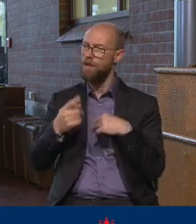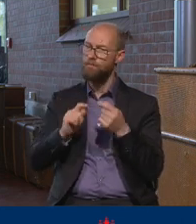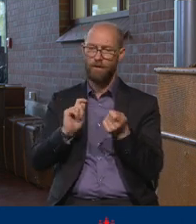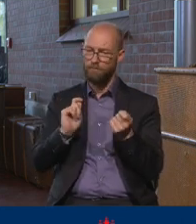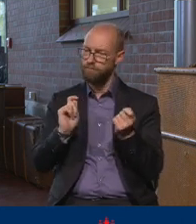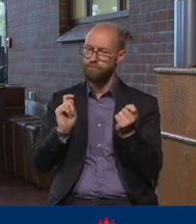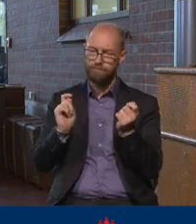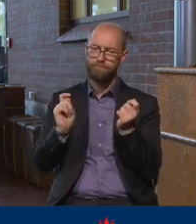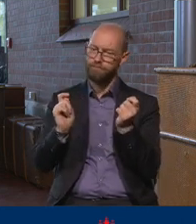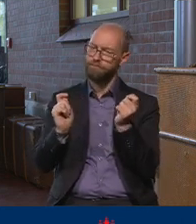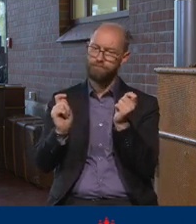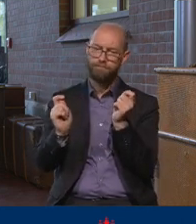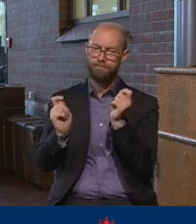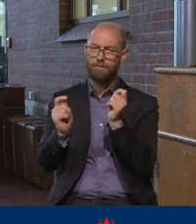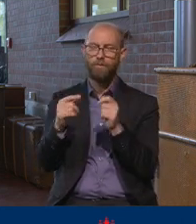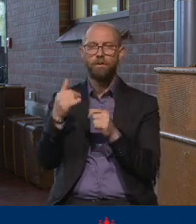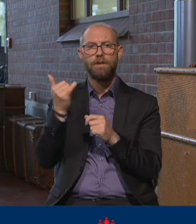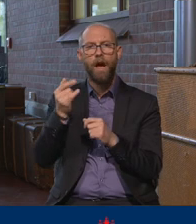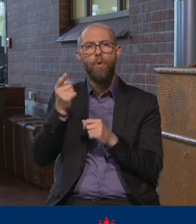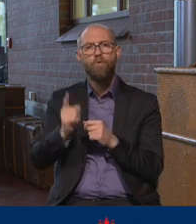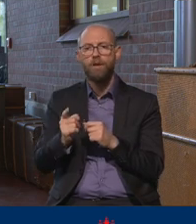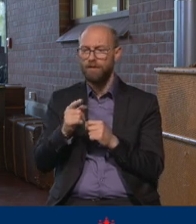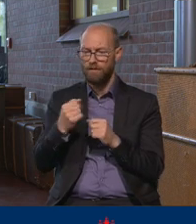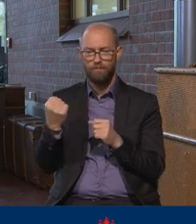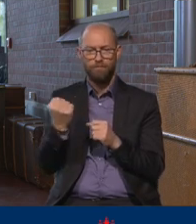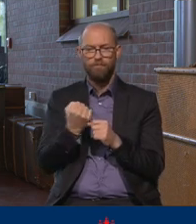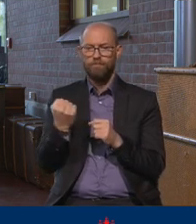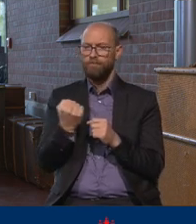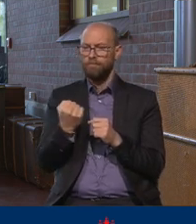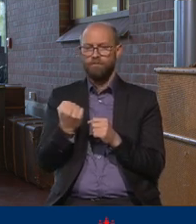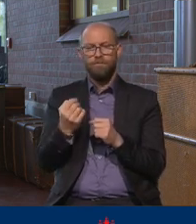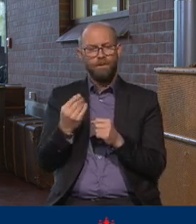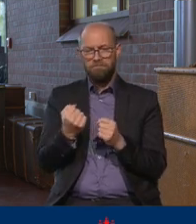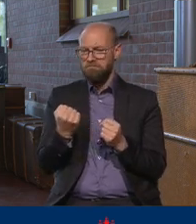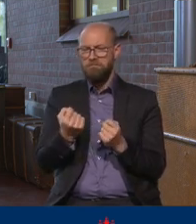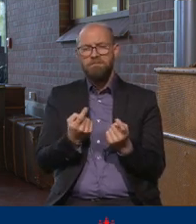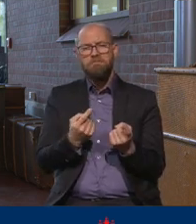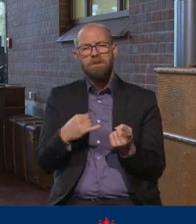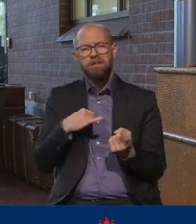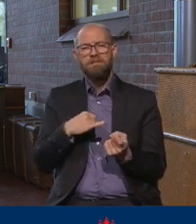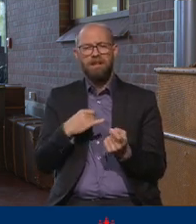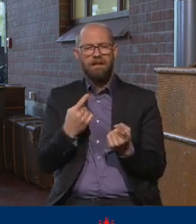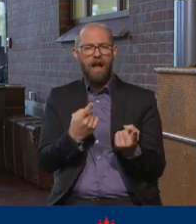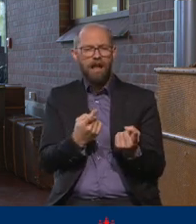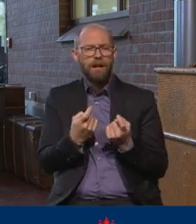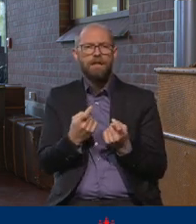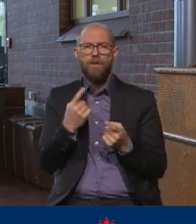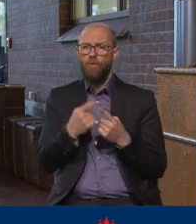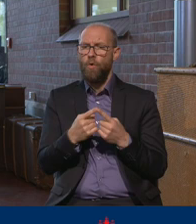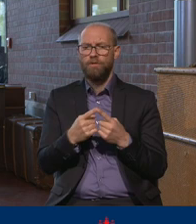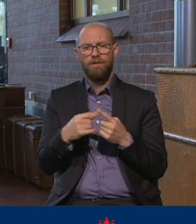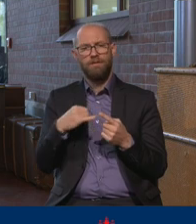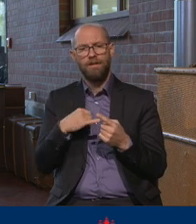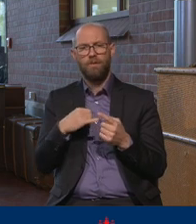und sie hat sich über die jahrhunderte zu einer der attraktivsten und ja auch wirtschaftlich erfolgreichsten großstädte